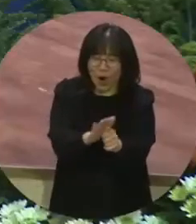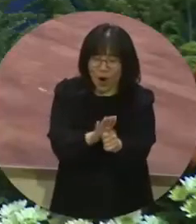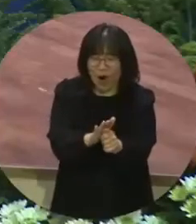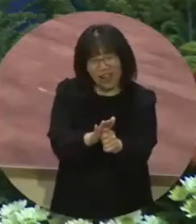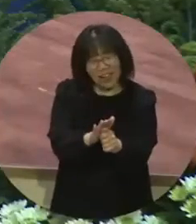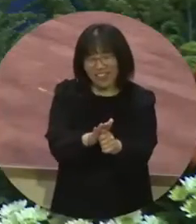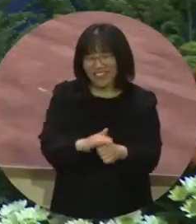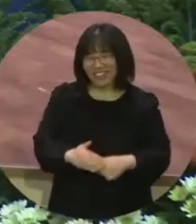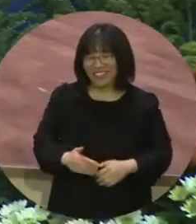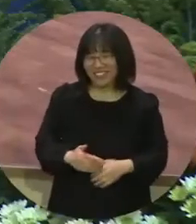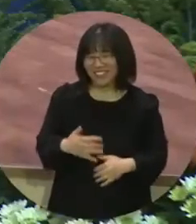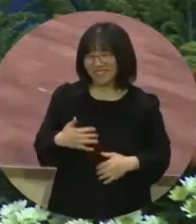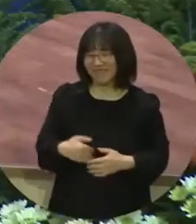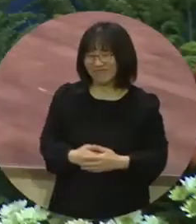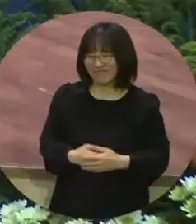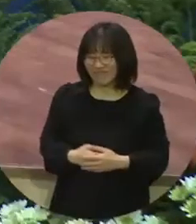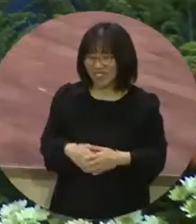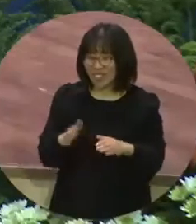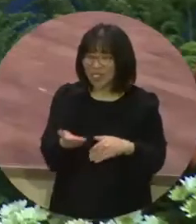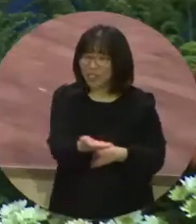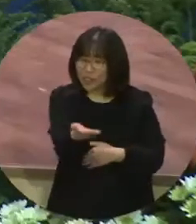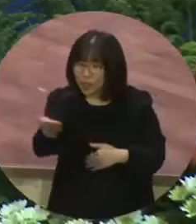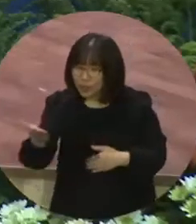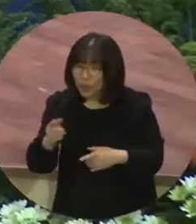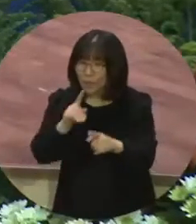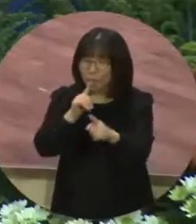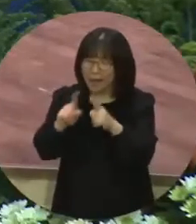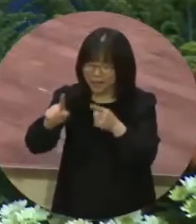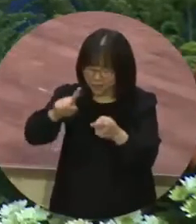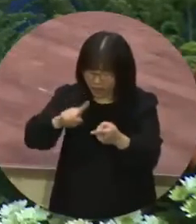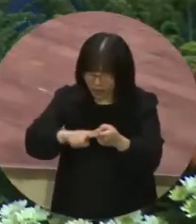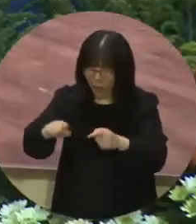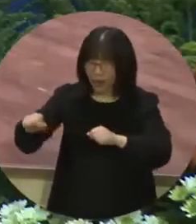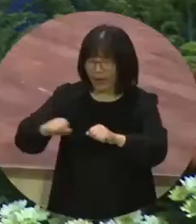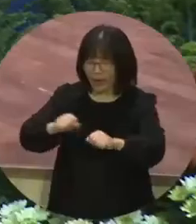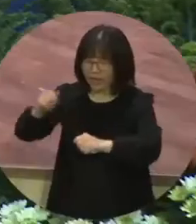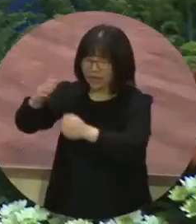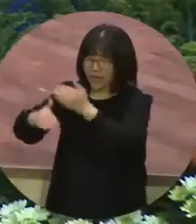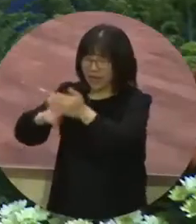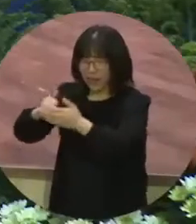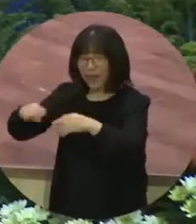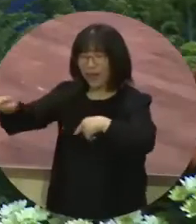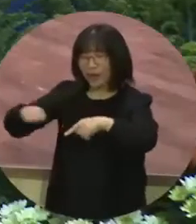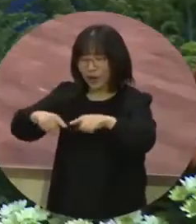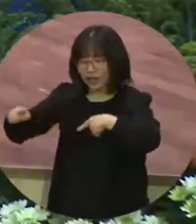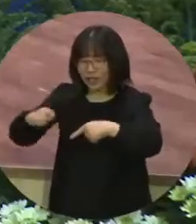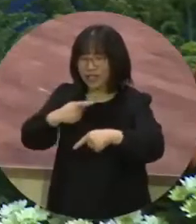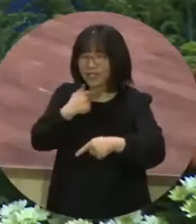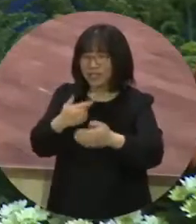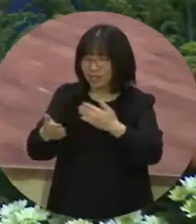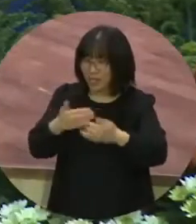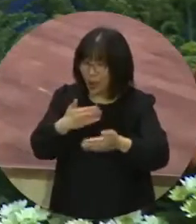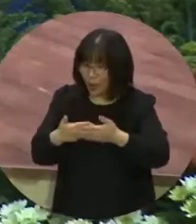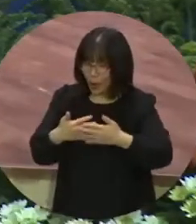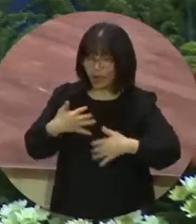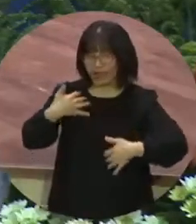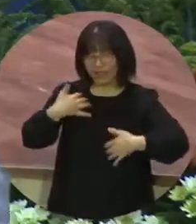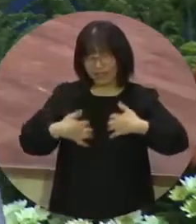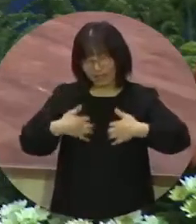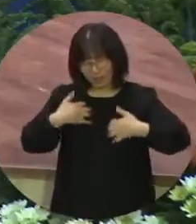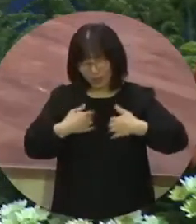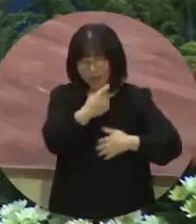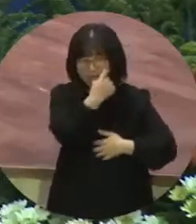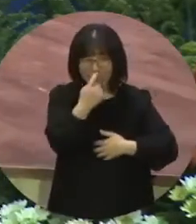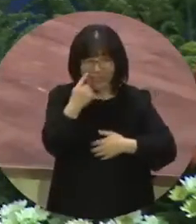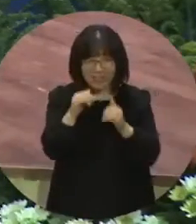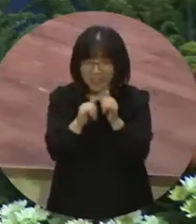이제부터 영계전 성도들은 말씀대로 행하시는 하나님의 역사를 체험하고 그 기쁨의 증인들